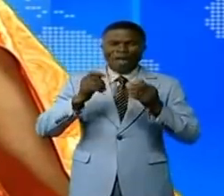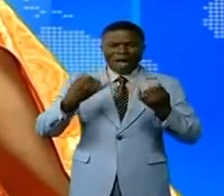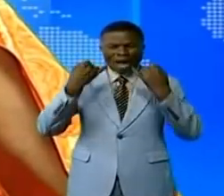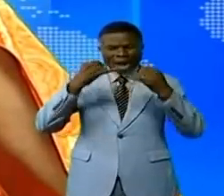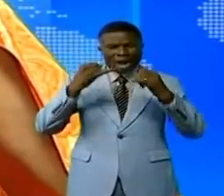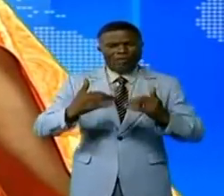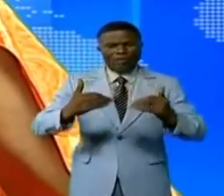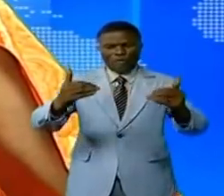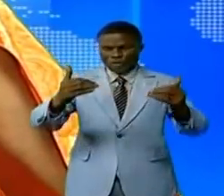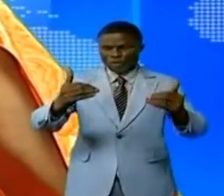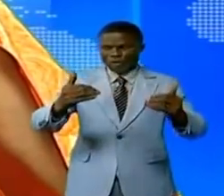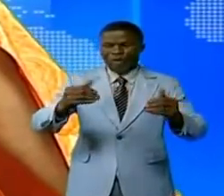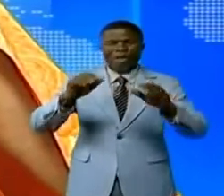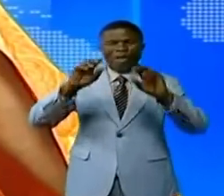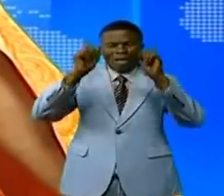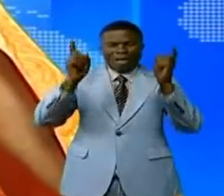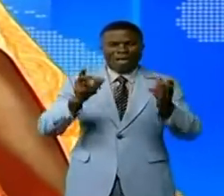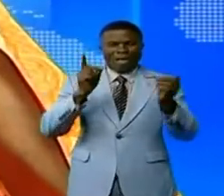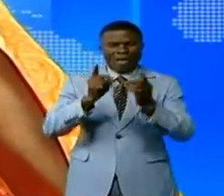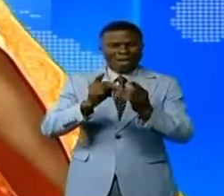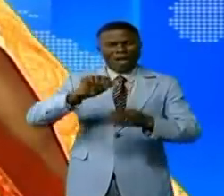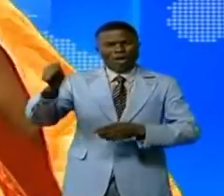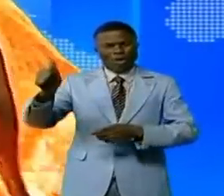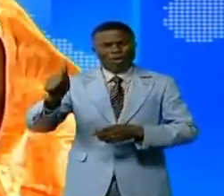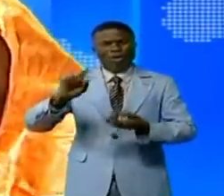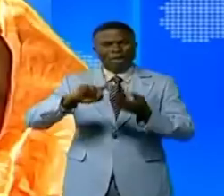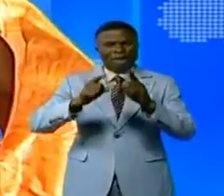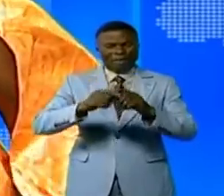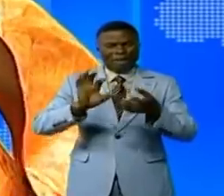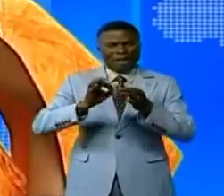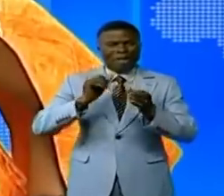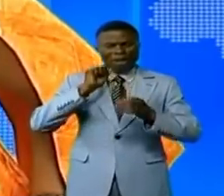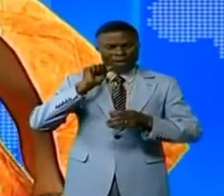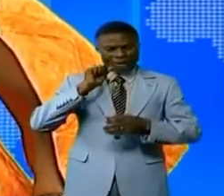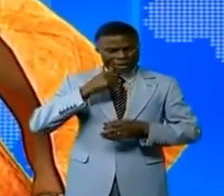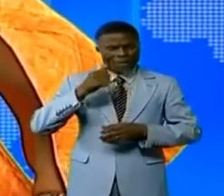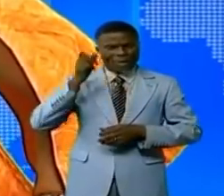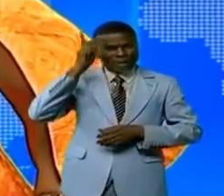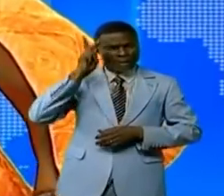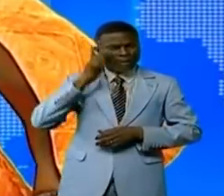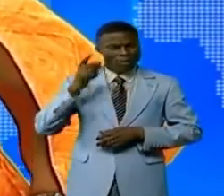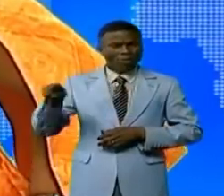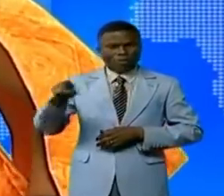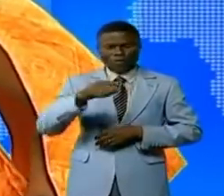continue sur nos antennes. Retrouvez à 23h, José Bayutombo. Moi, je vous retrouve